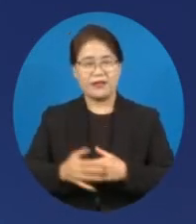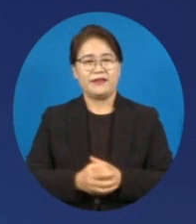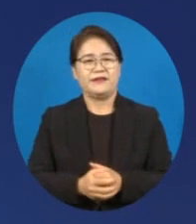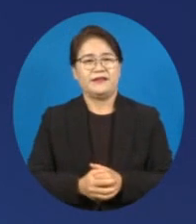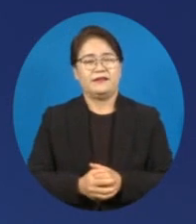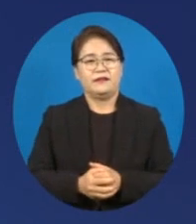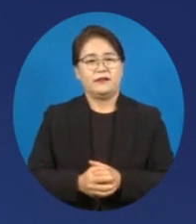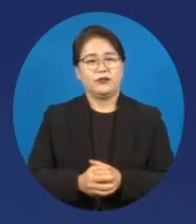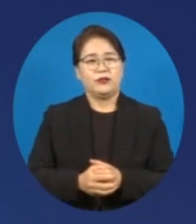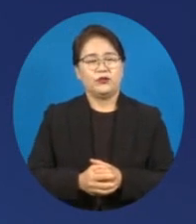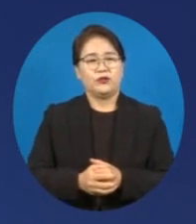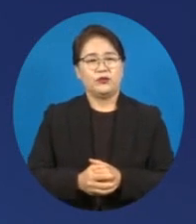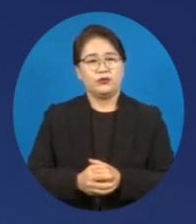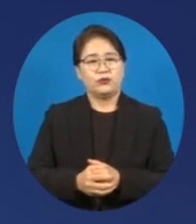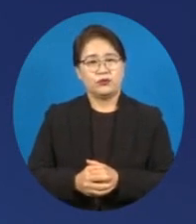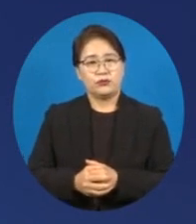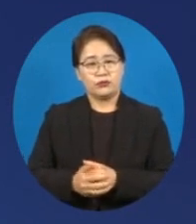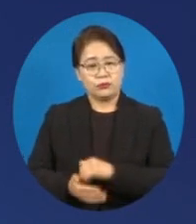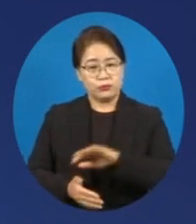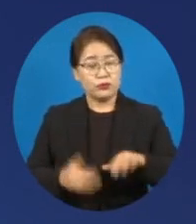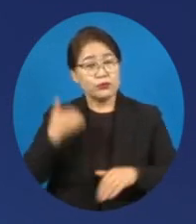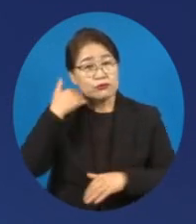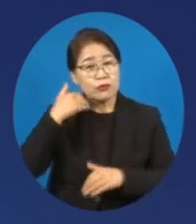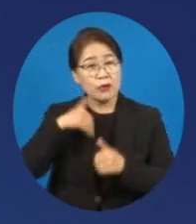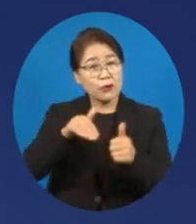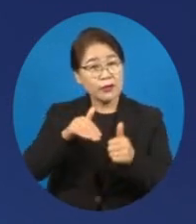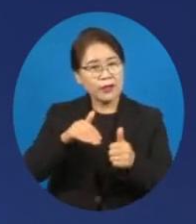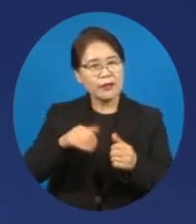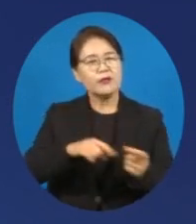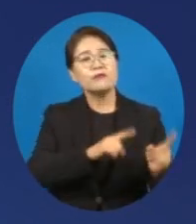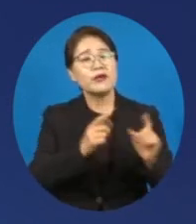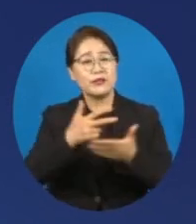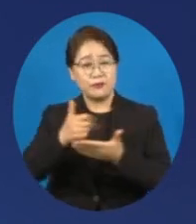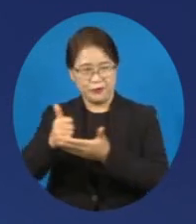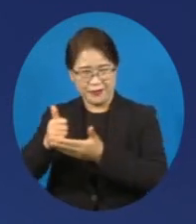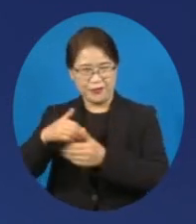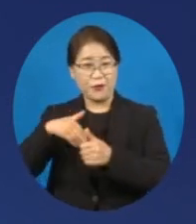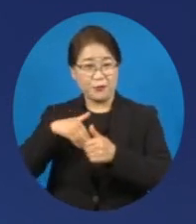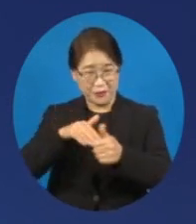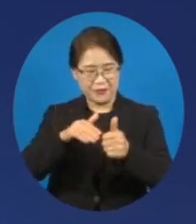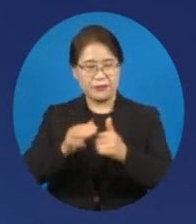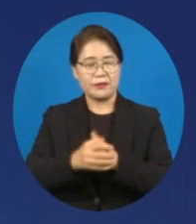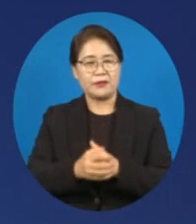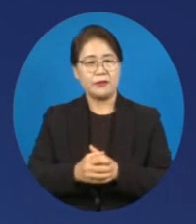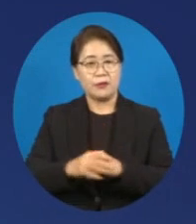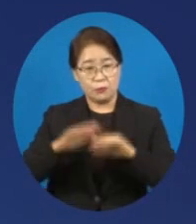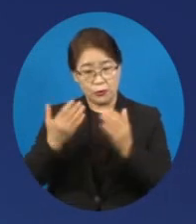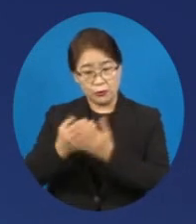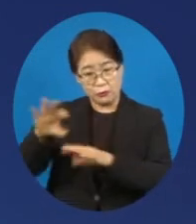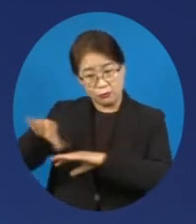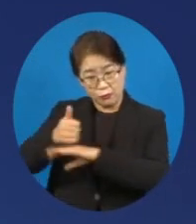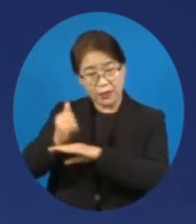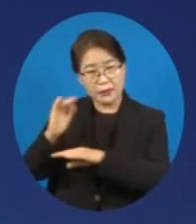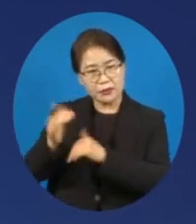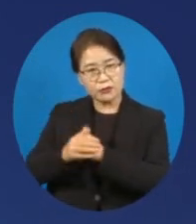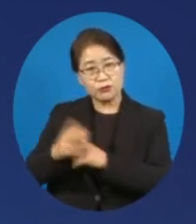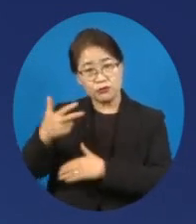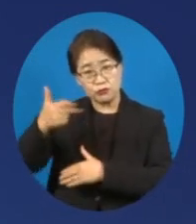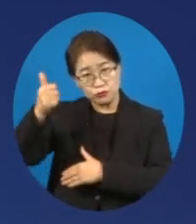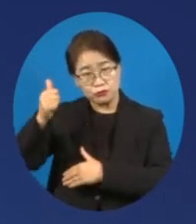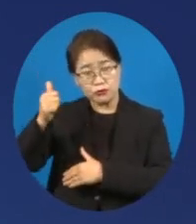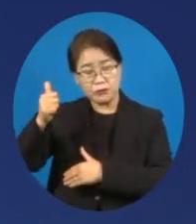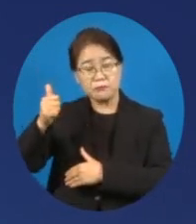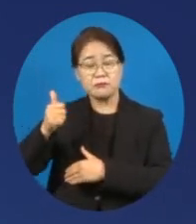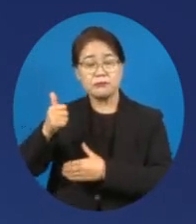그런데 우리를 누가 보내셨습니까 부활하신 주님이 보내셨습니다 만왕의 왕이시고 만일에 주가 되신